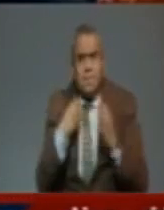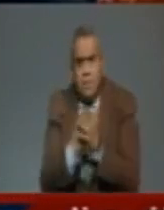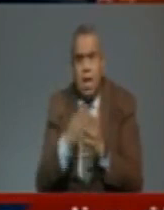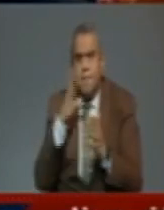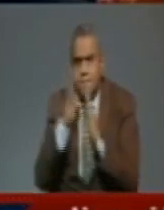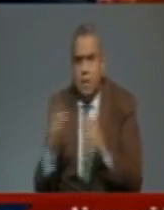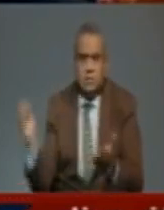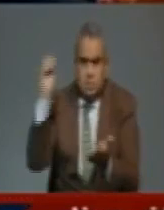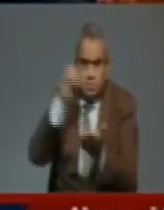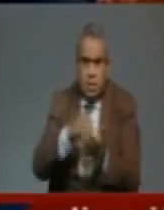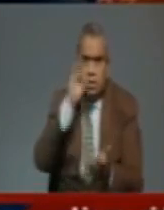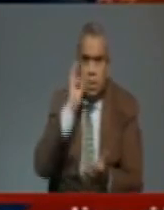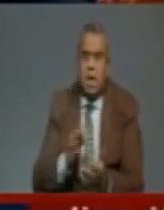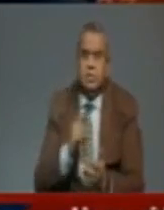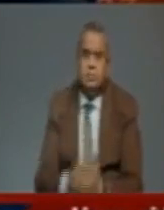ازاي يعني هتاخد ازاي